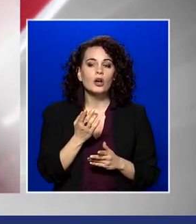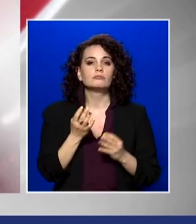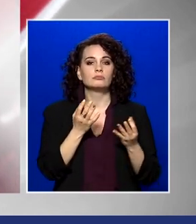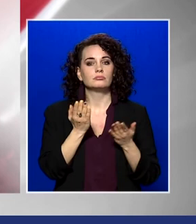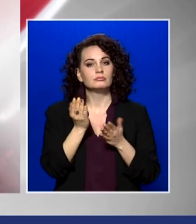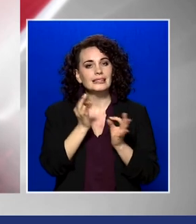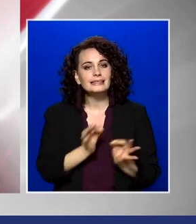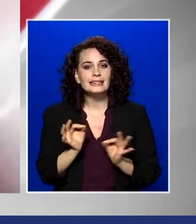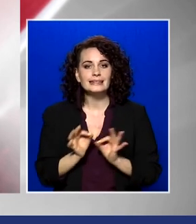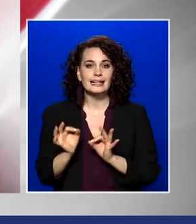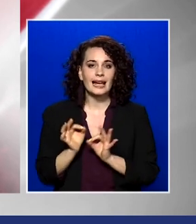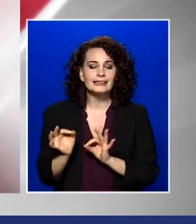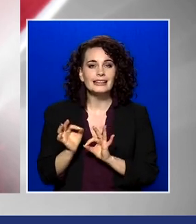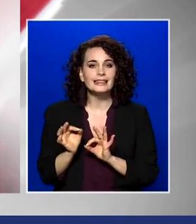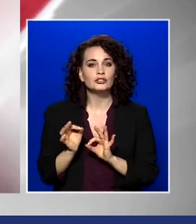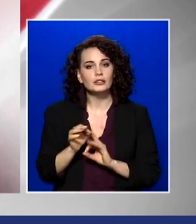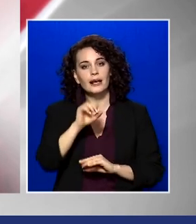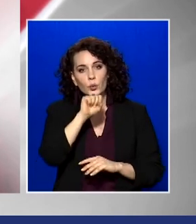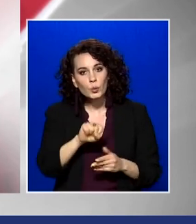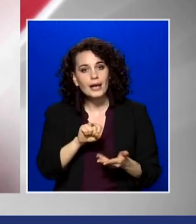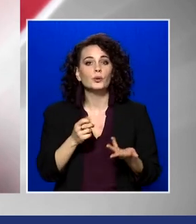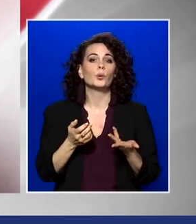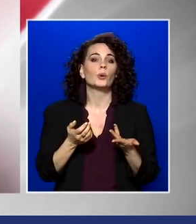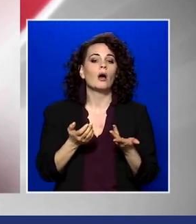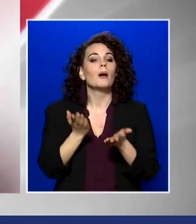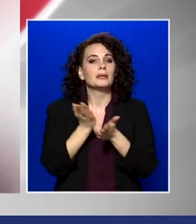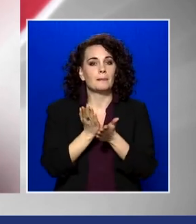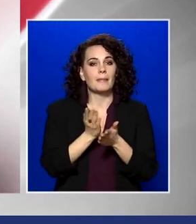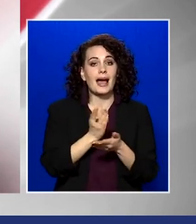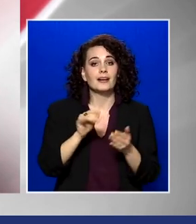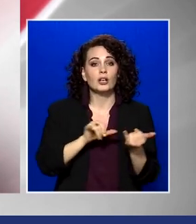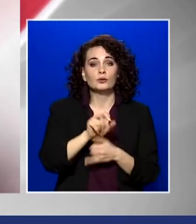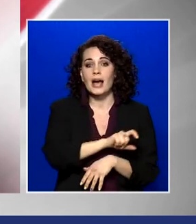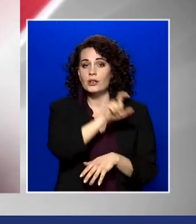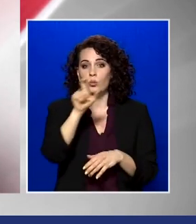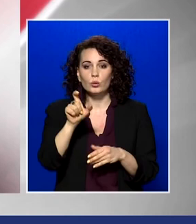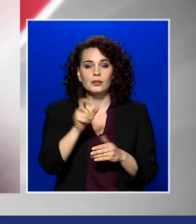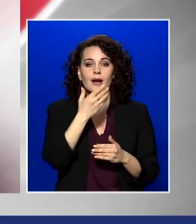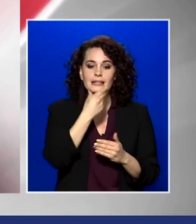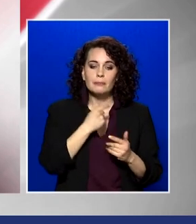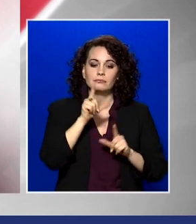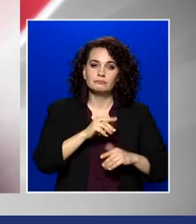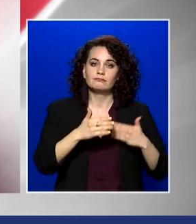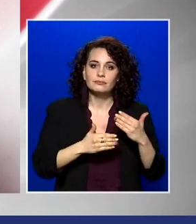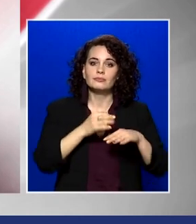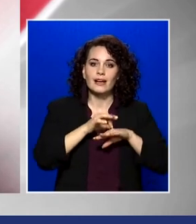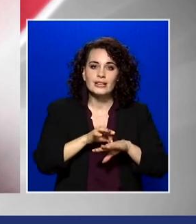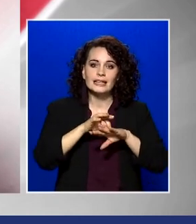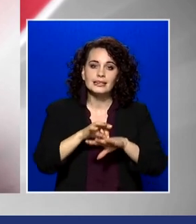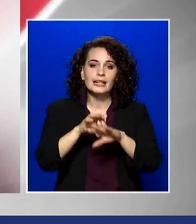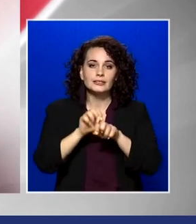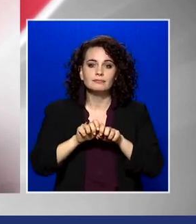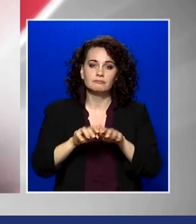szükséges intézkedéseknek a köszönhető, amelyek már januártól fokozatosan bevezetésre